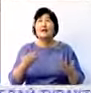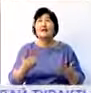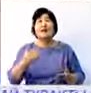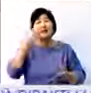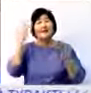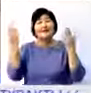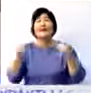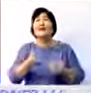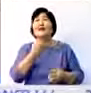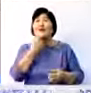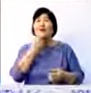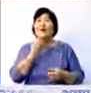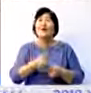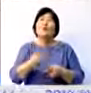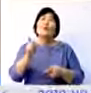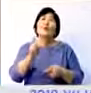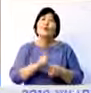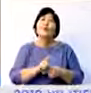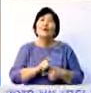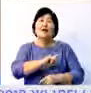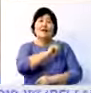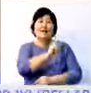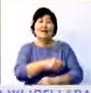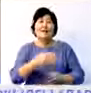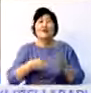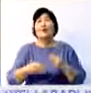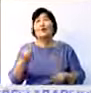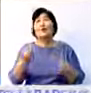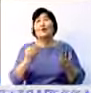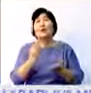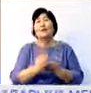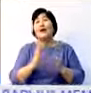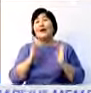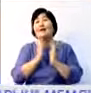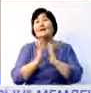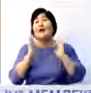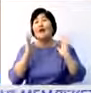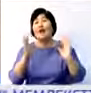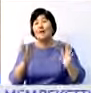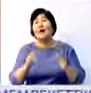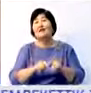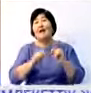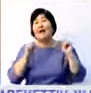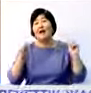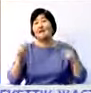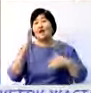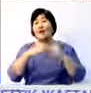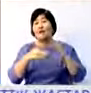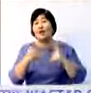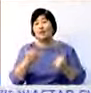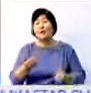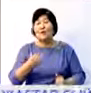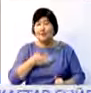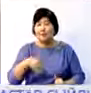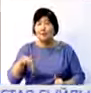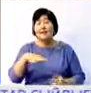шатты күлкімен өте қатты қуанышпен ойнап жатыр. Саябақтың ашылуы, салынуы осы